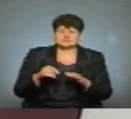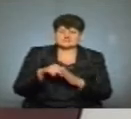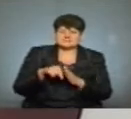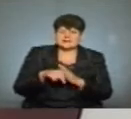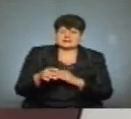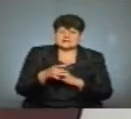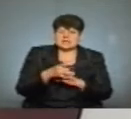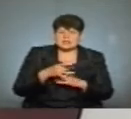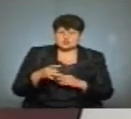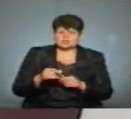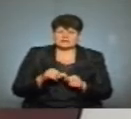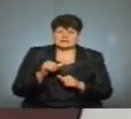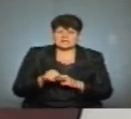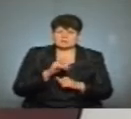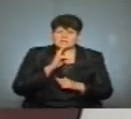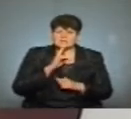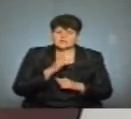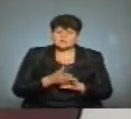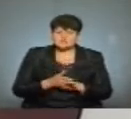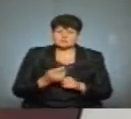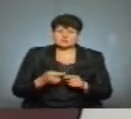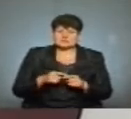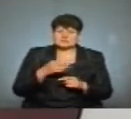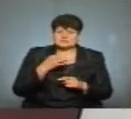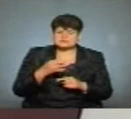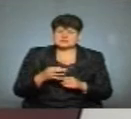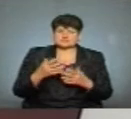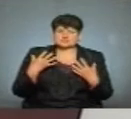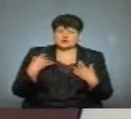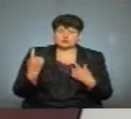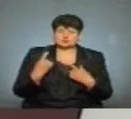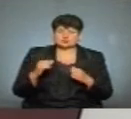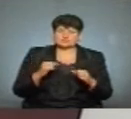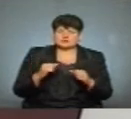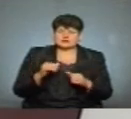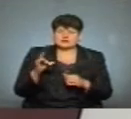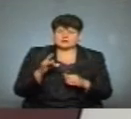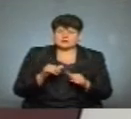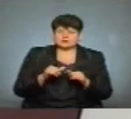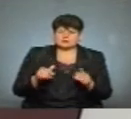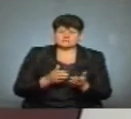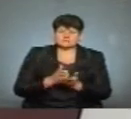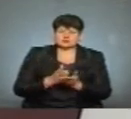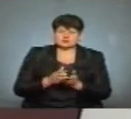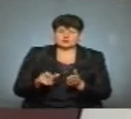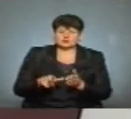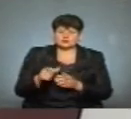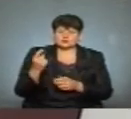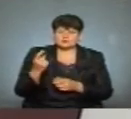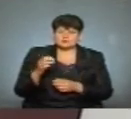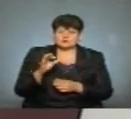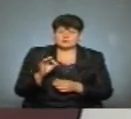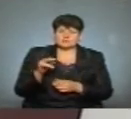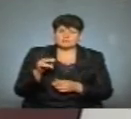всередині районів, окрім Кременецького. Про це розповів начальник обласного управління регіонального розвитку, інфраструктури та дорожнього господарства Олег